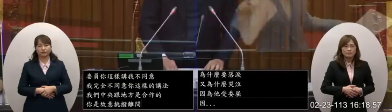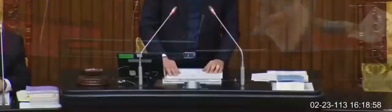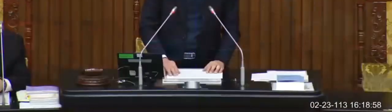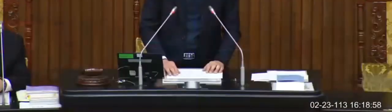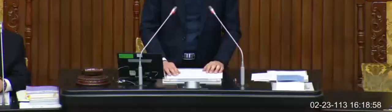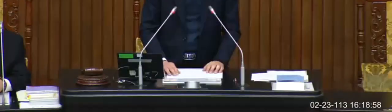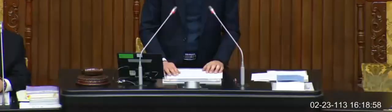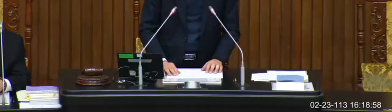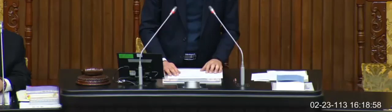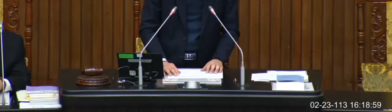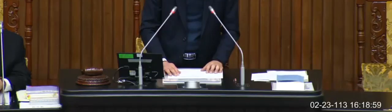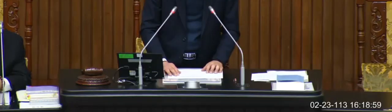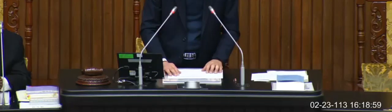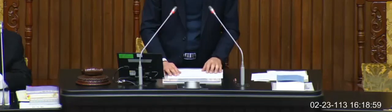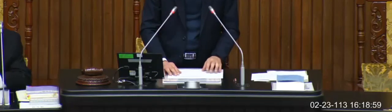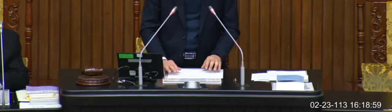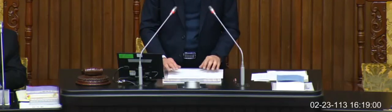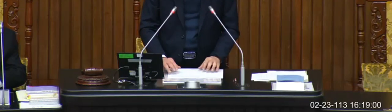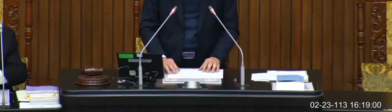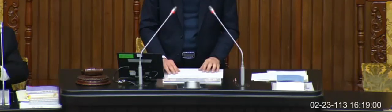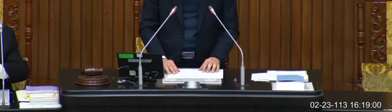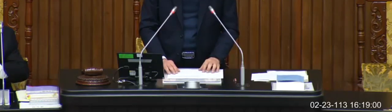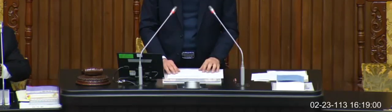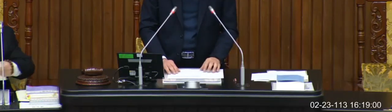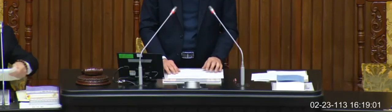谢谢王委员玉敏的咨询。